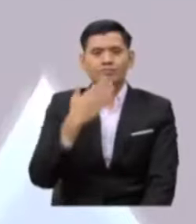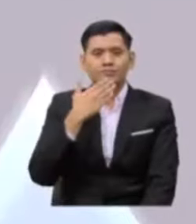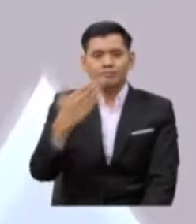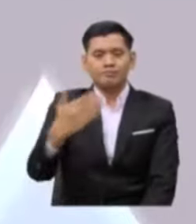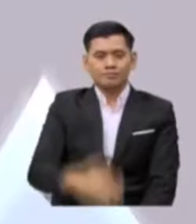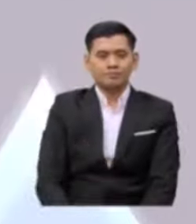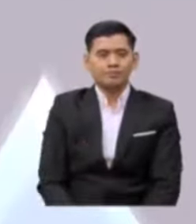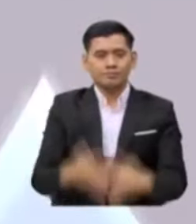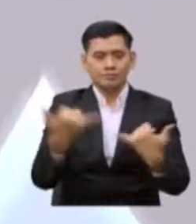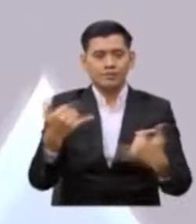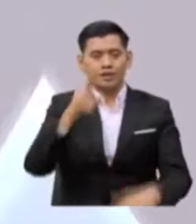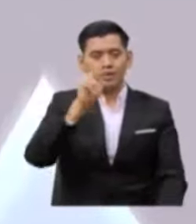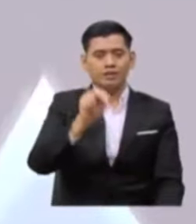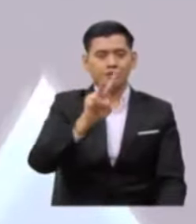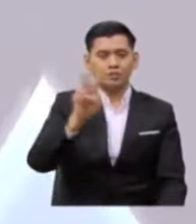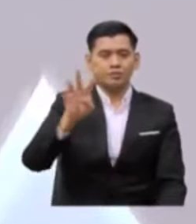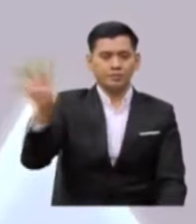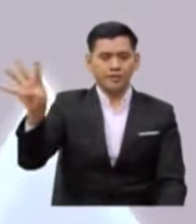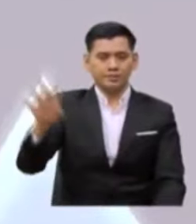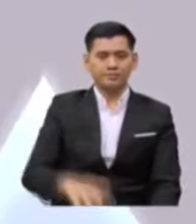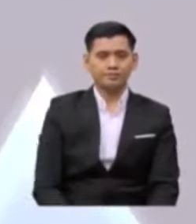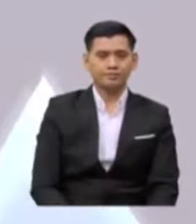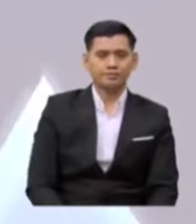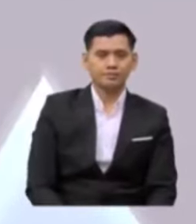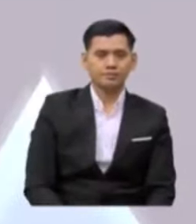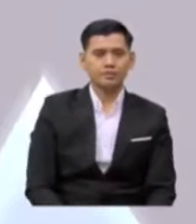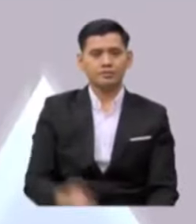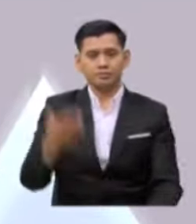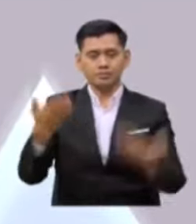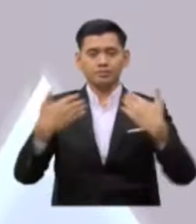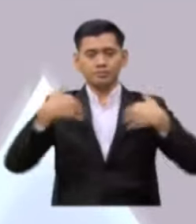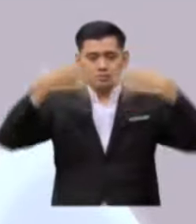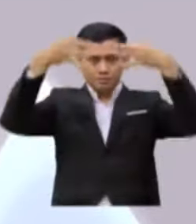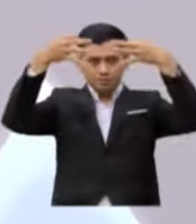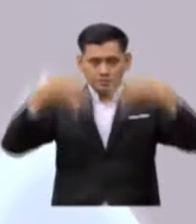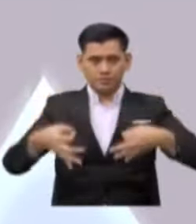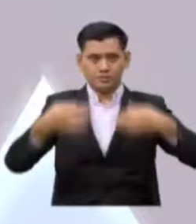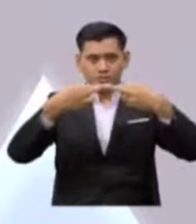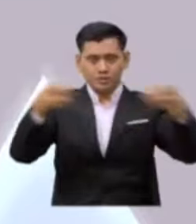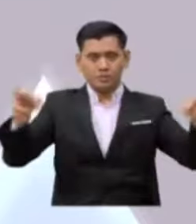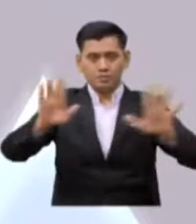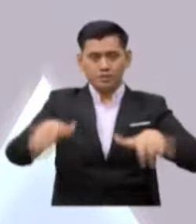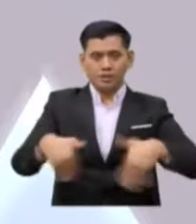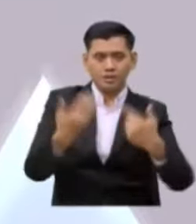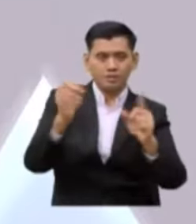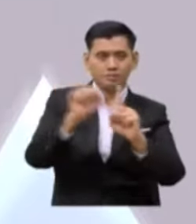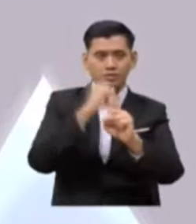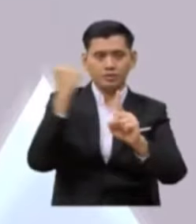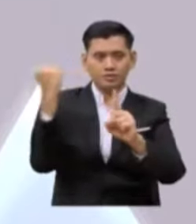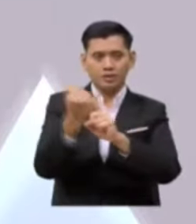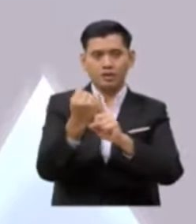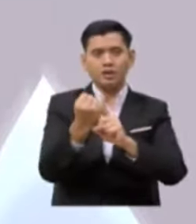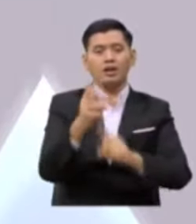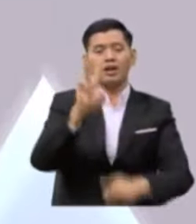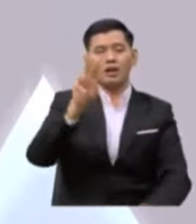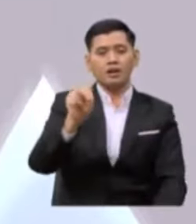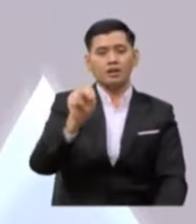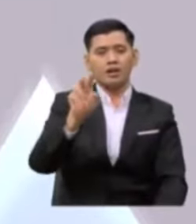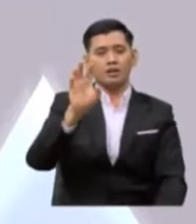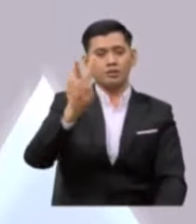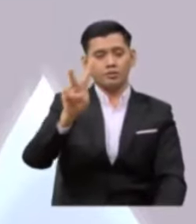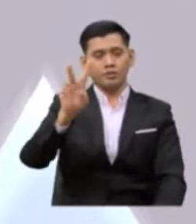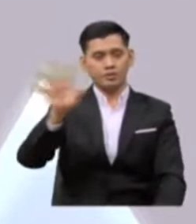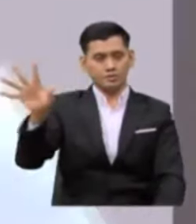Kini kita bergerak ke N24 Jenneri. Adakah mungkin ada keputusan rasmi ataupun bagaimana keadaannya di N24 Jenneri ketika